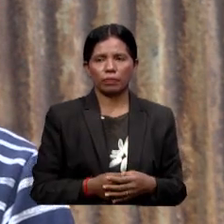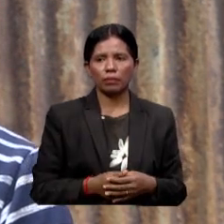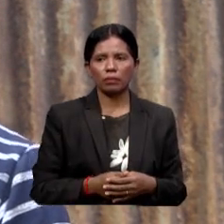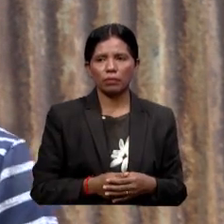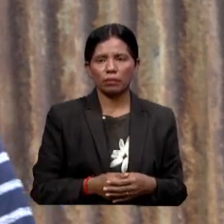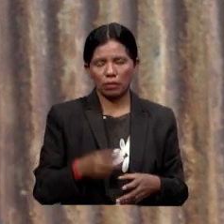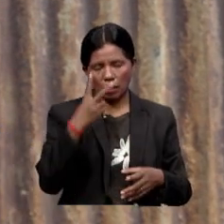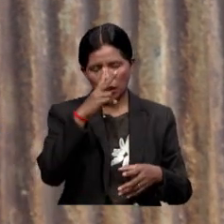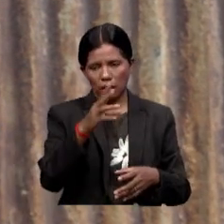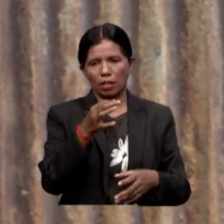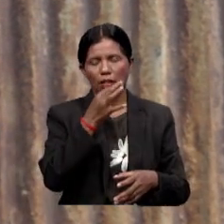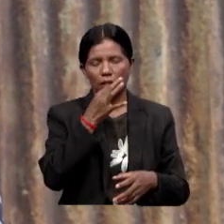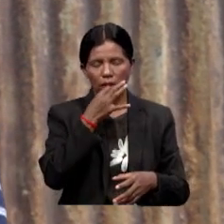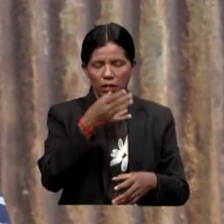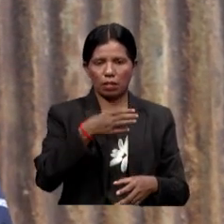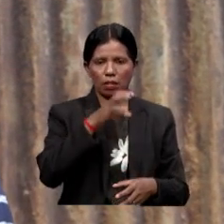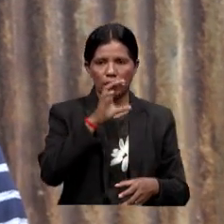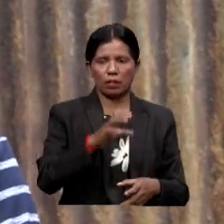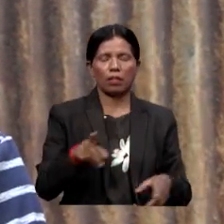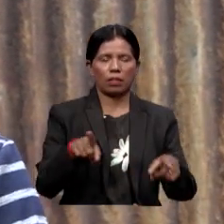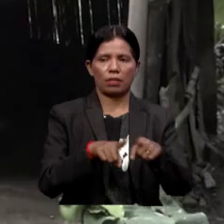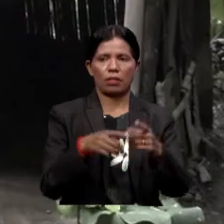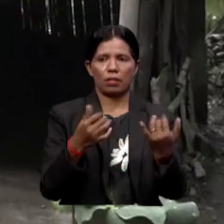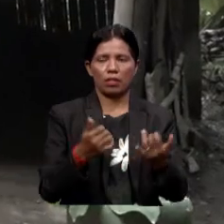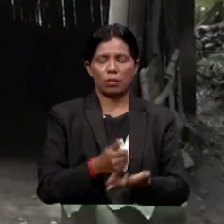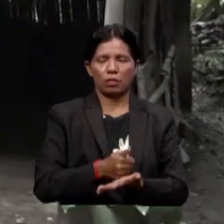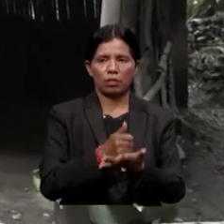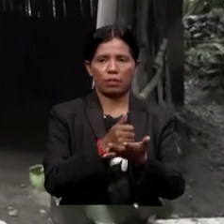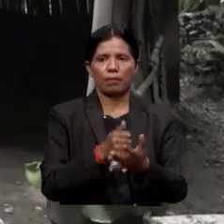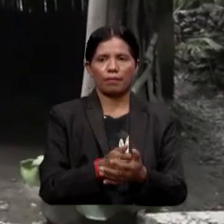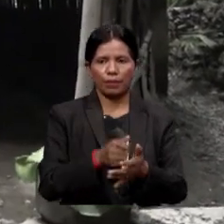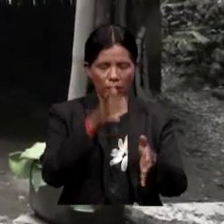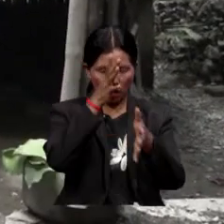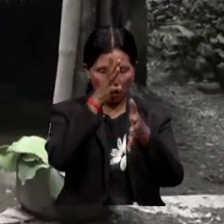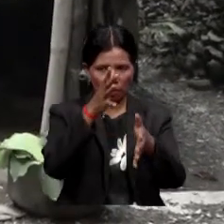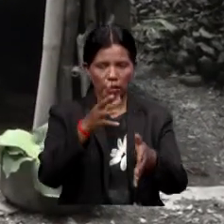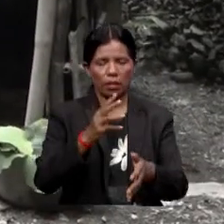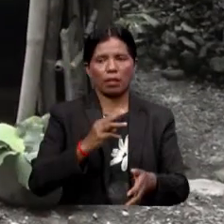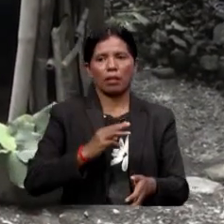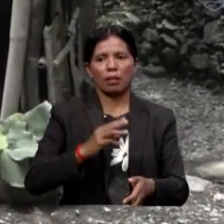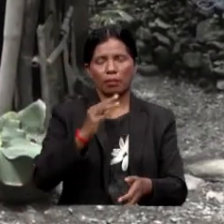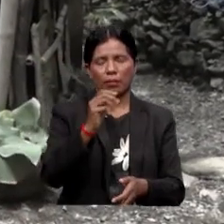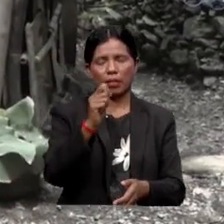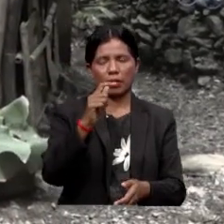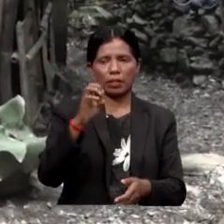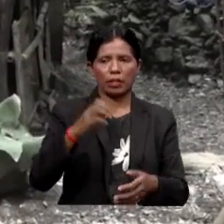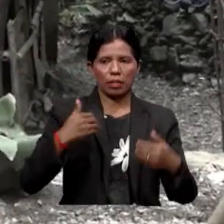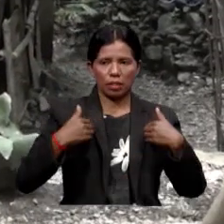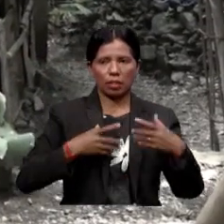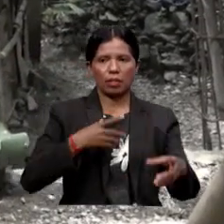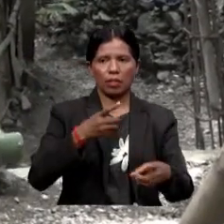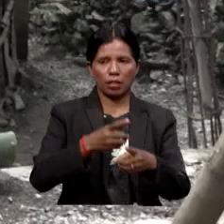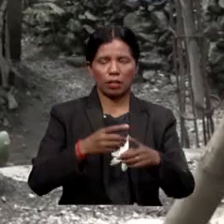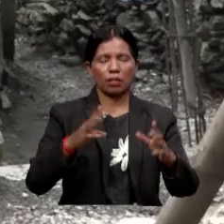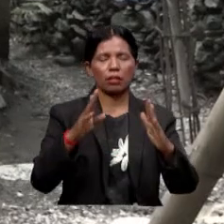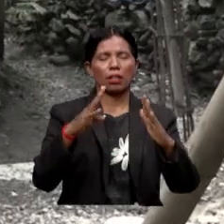Hari ini hang himu, ansane det. Avô Mateus Marques ia direito a tuhetan uma na Roma mba